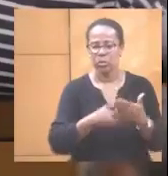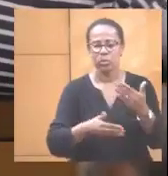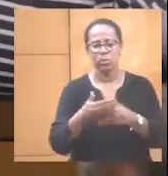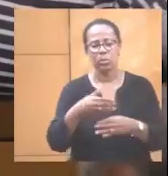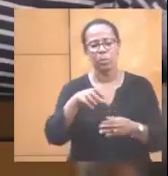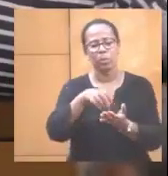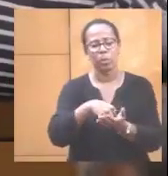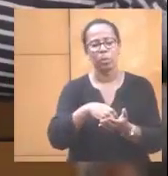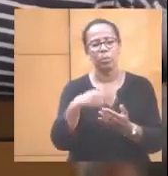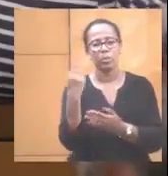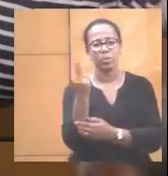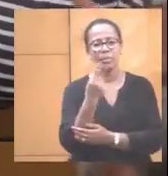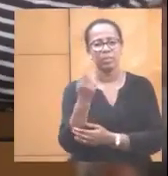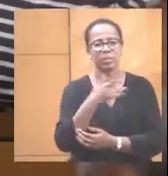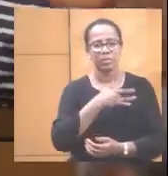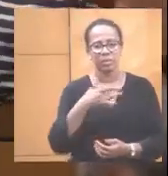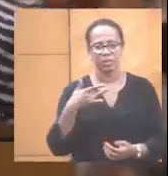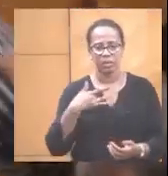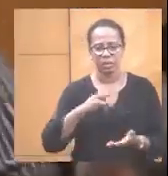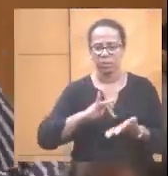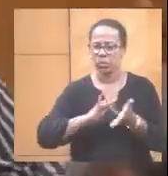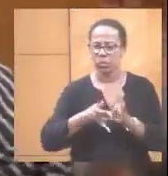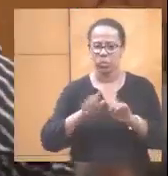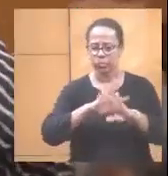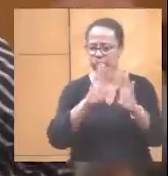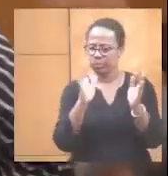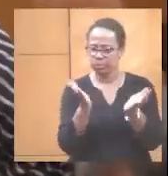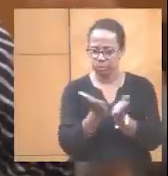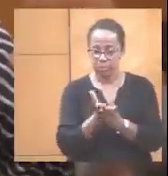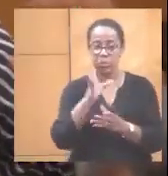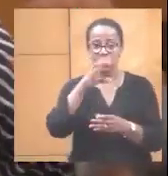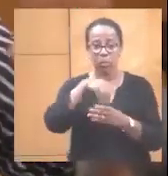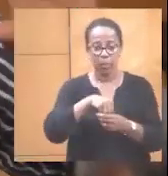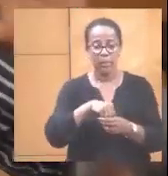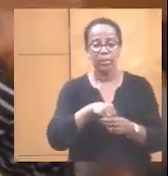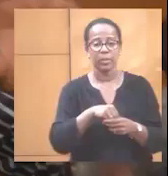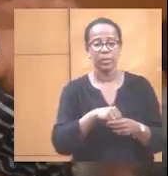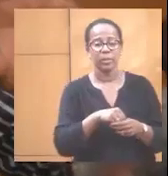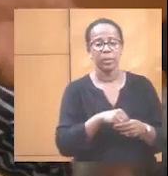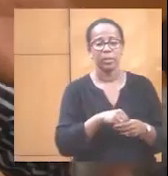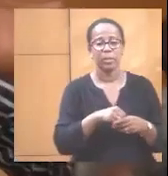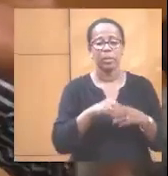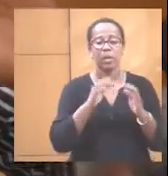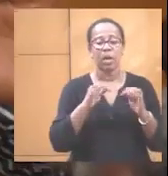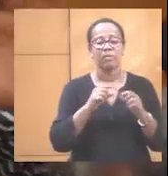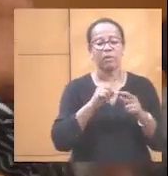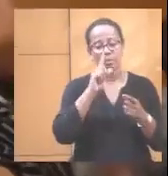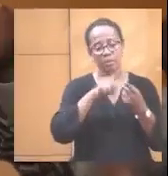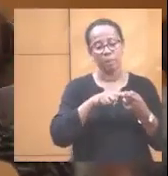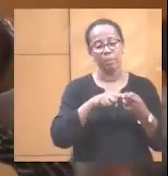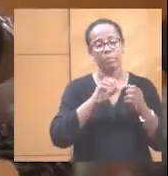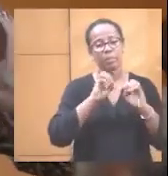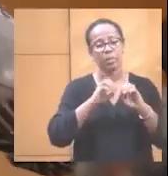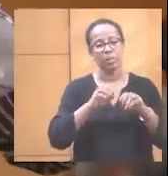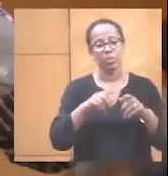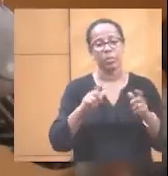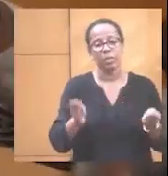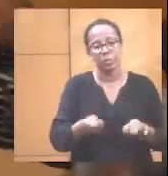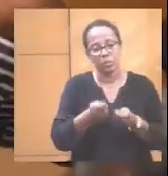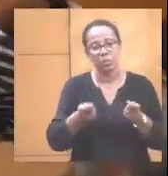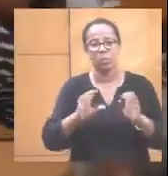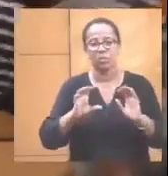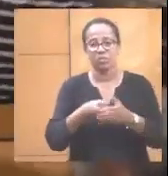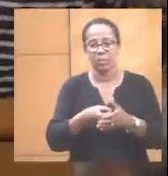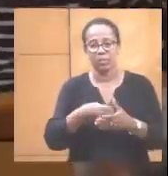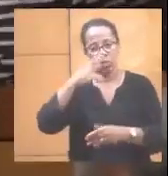pôle universitaire de santé. Tout cela émarge dans la ligne enseignement, c'est-à-dire éducation, formation et